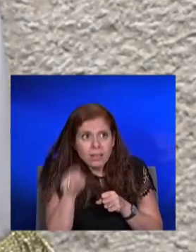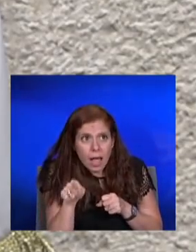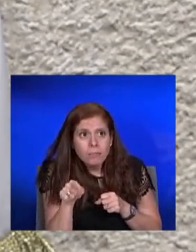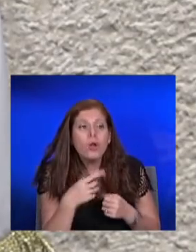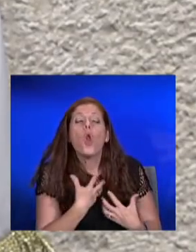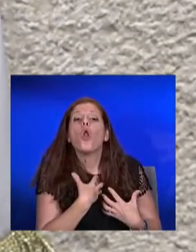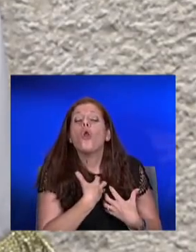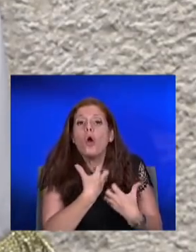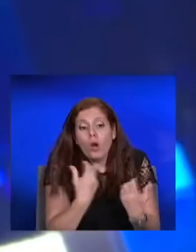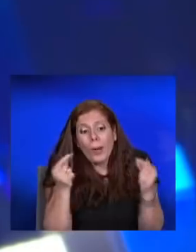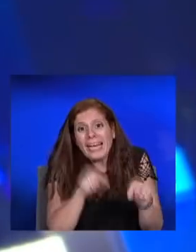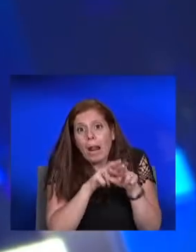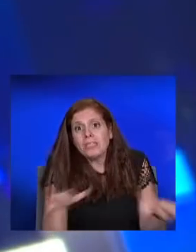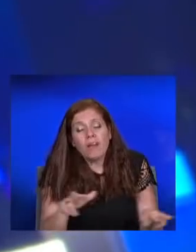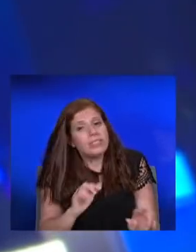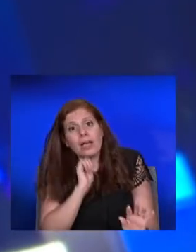לשם זה הולך.